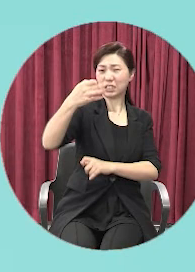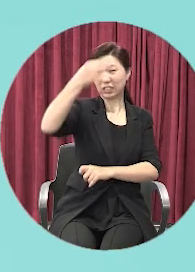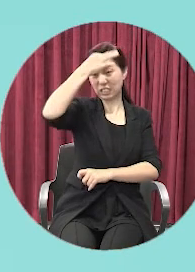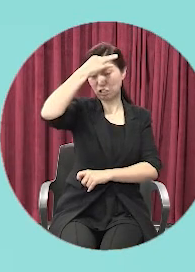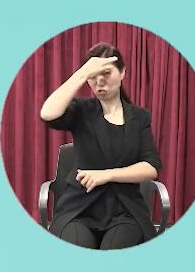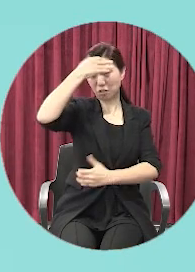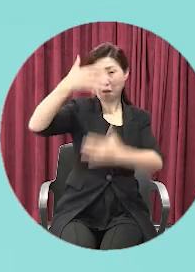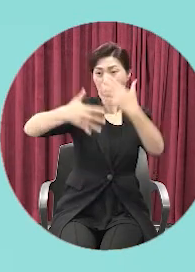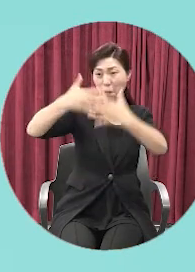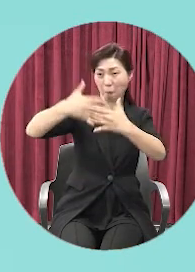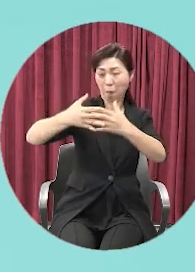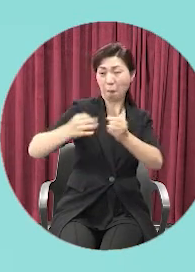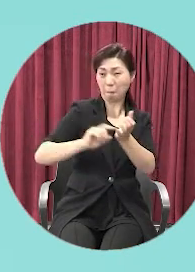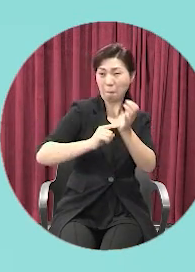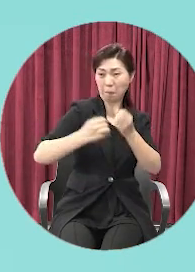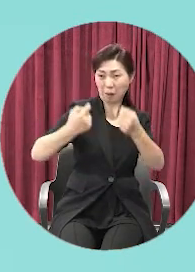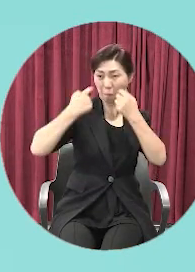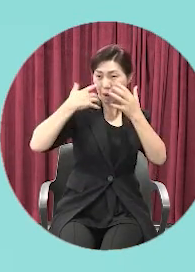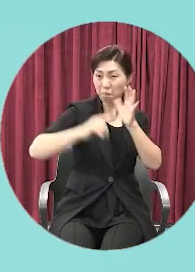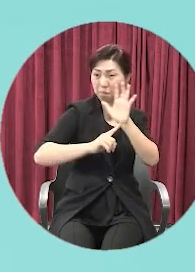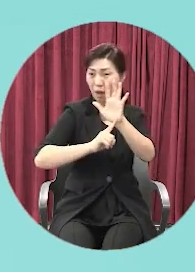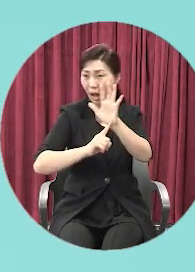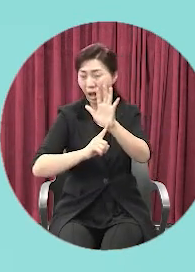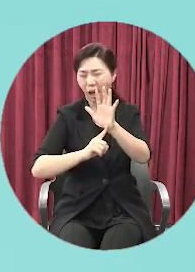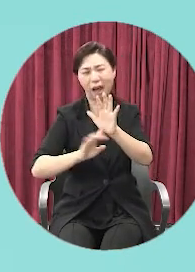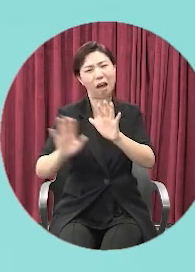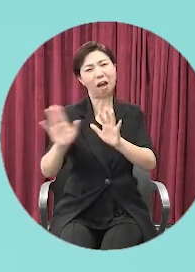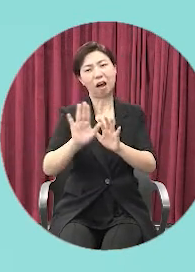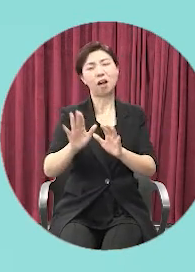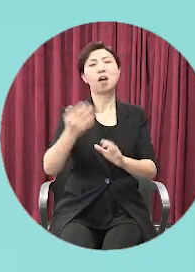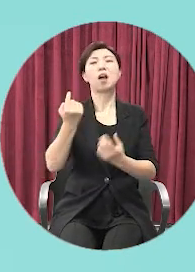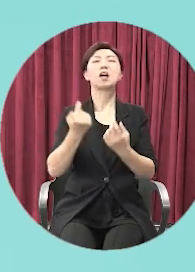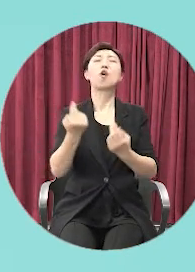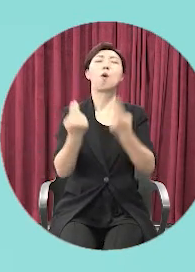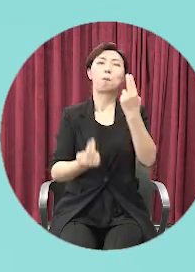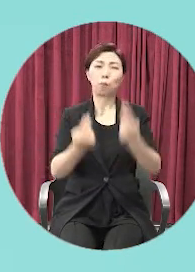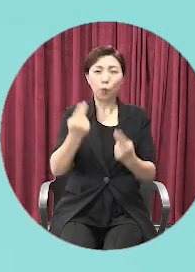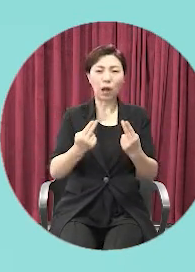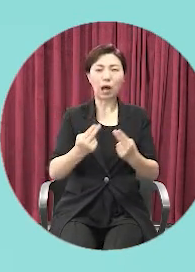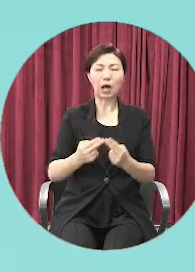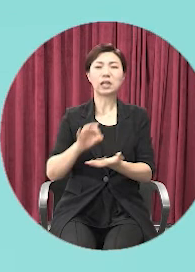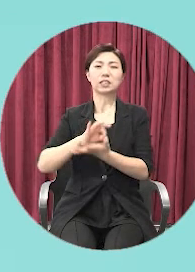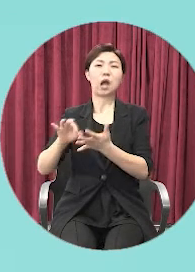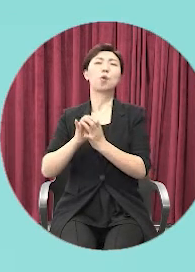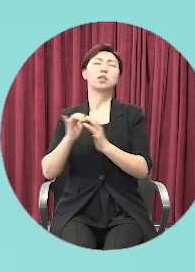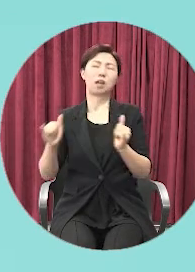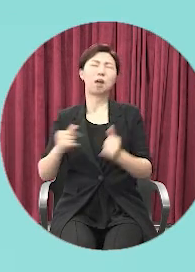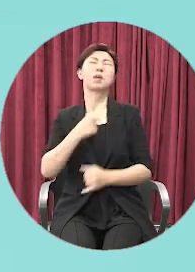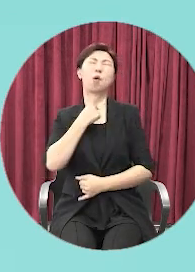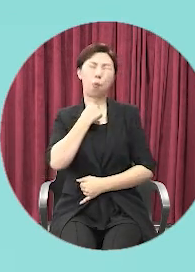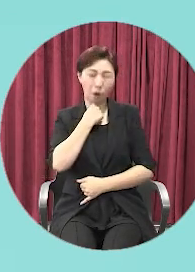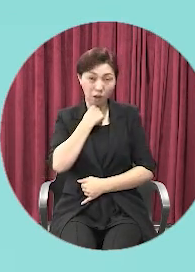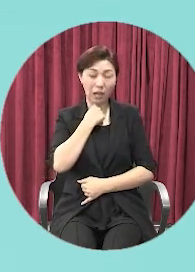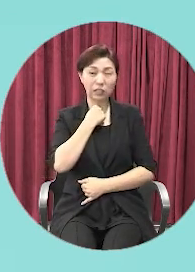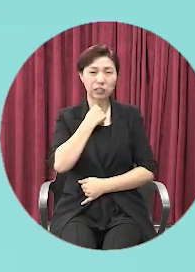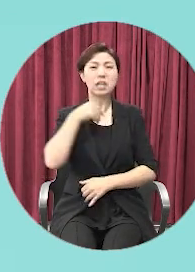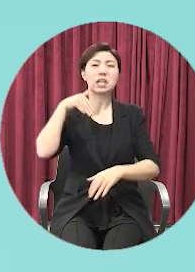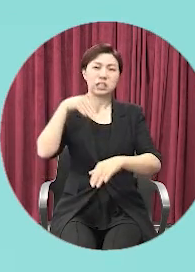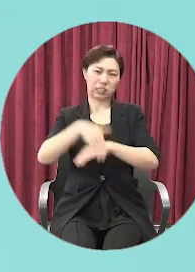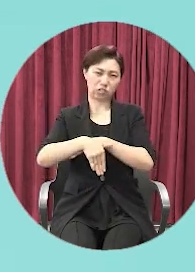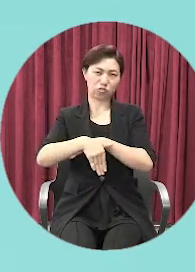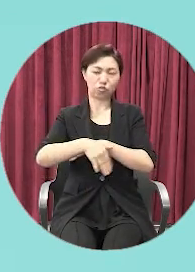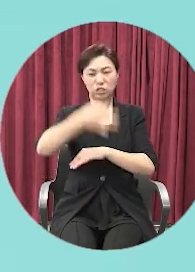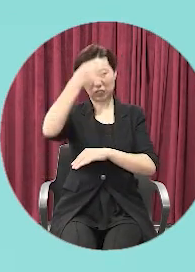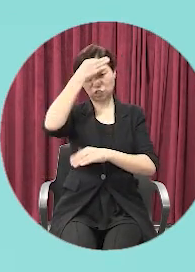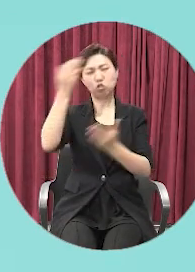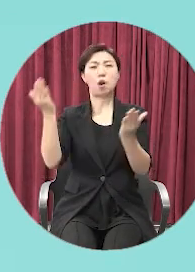영상처럼 짜잔 보여주는 것도 의미는 있겠지만 실제로 수요자들이 공감하고 좀 필요할 수 있는 방식으로 기술들이